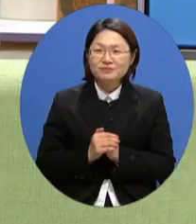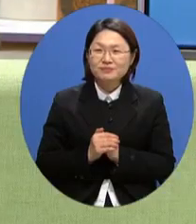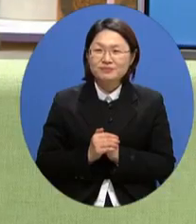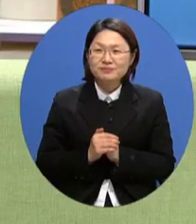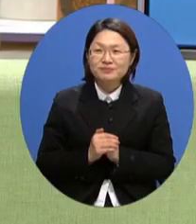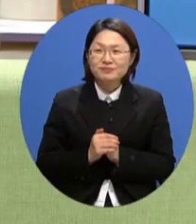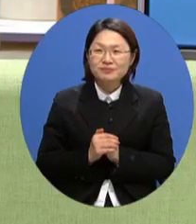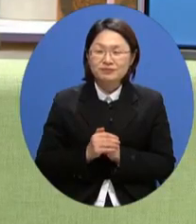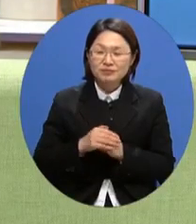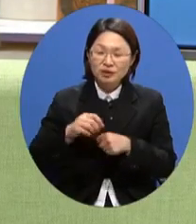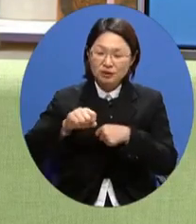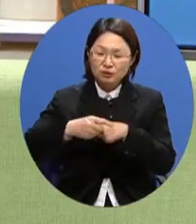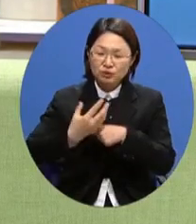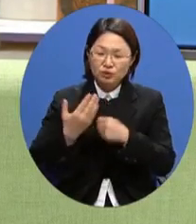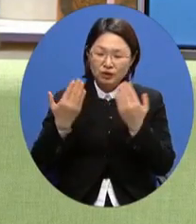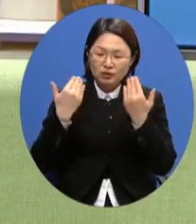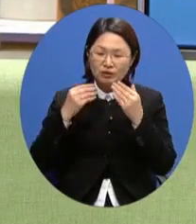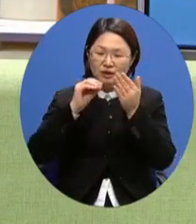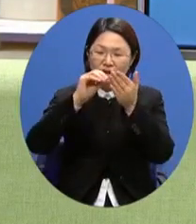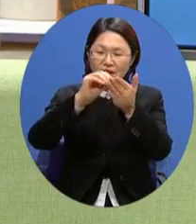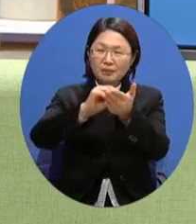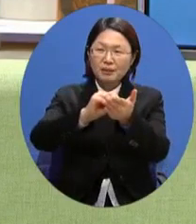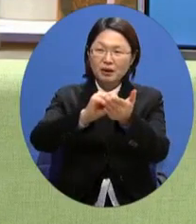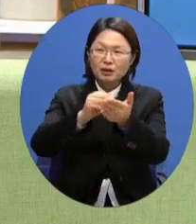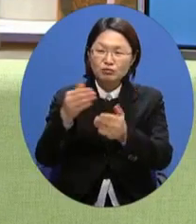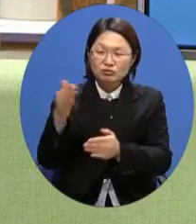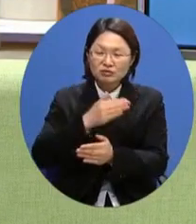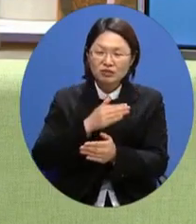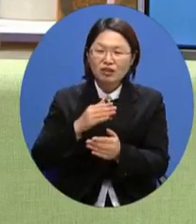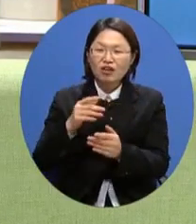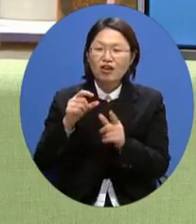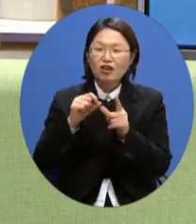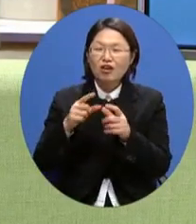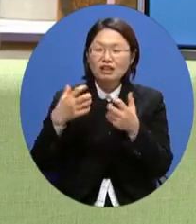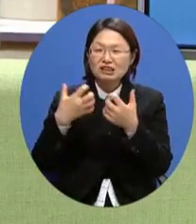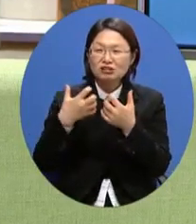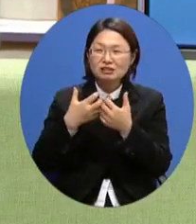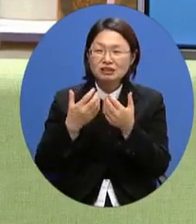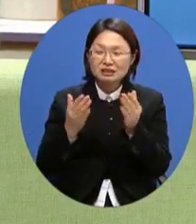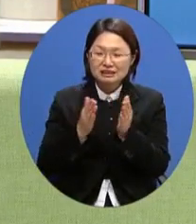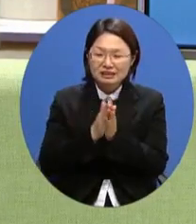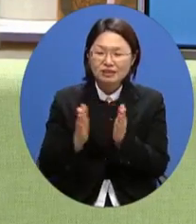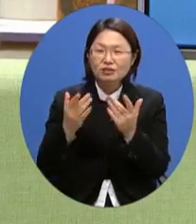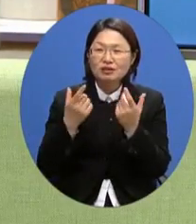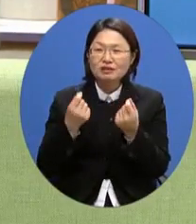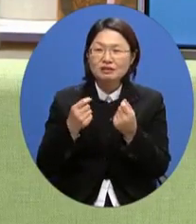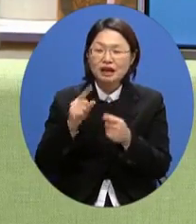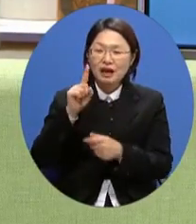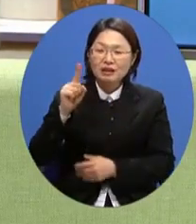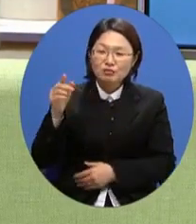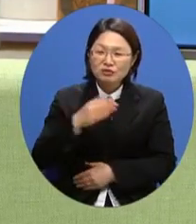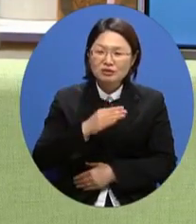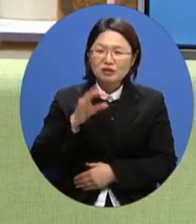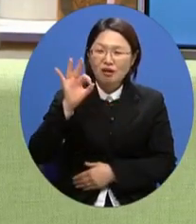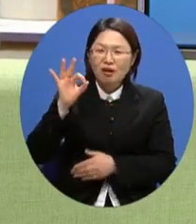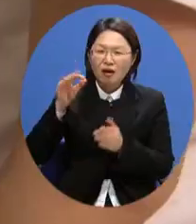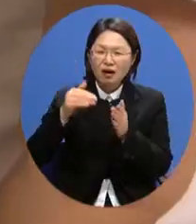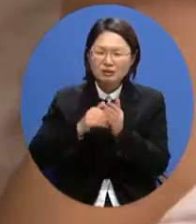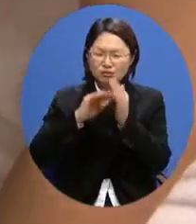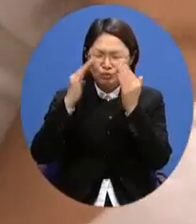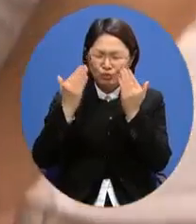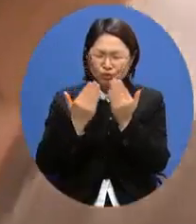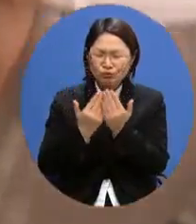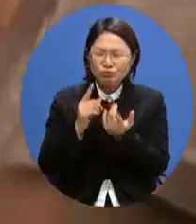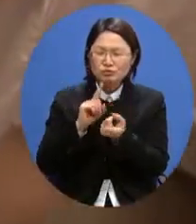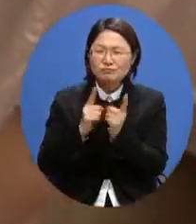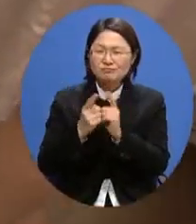그러니까 초등학교 들어가면서부터 거의 전쟁이 시작된 것 같은 느낌이 들 정도로 네. 하나부터 열까지 계속 부딪히더라고요.